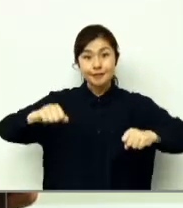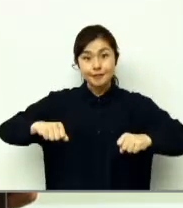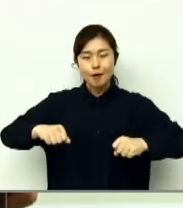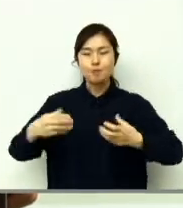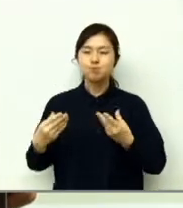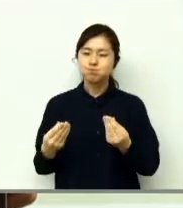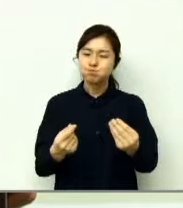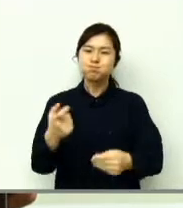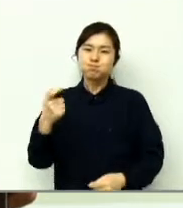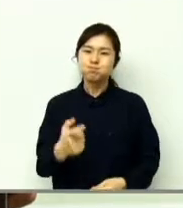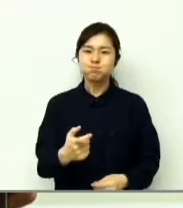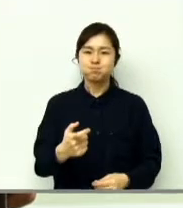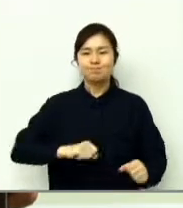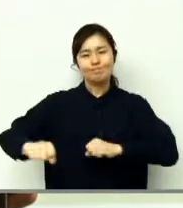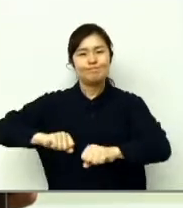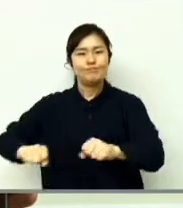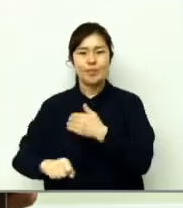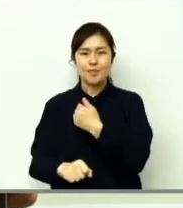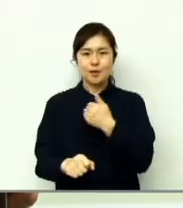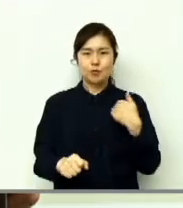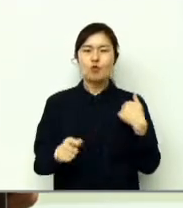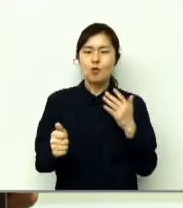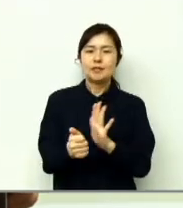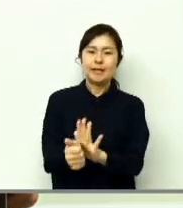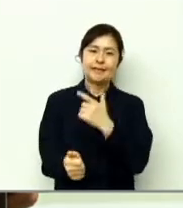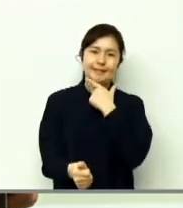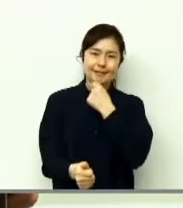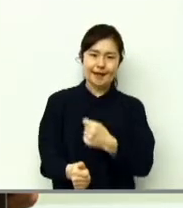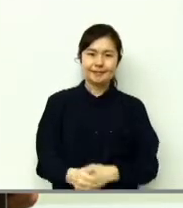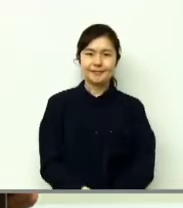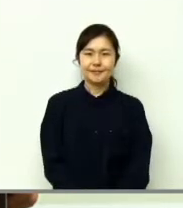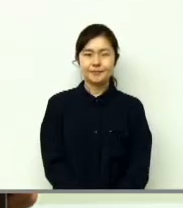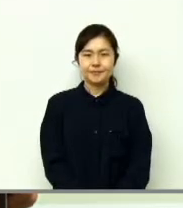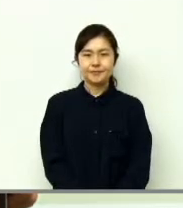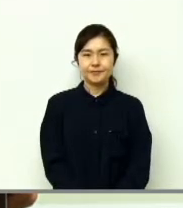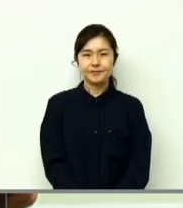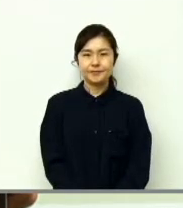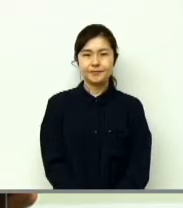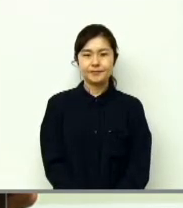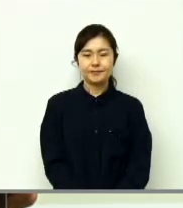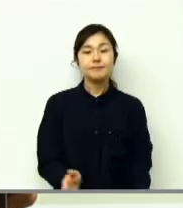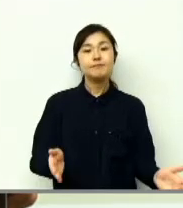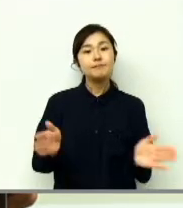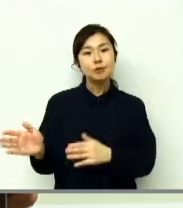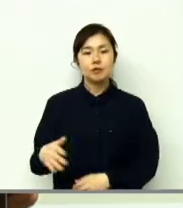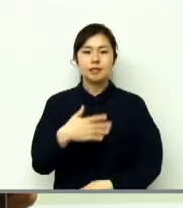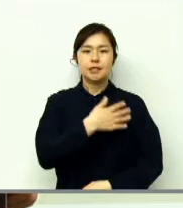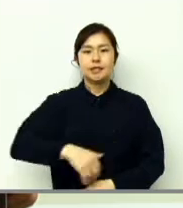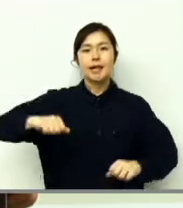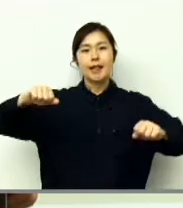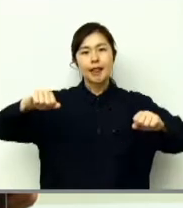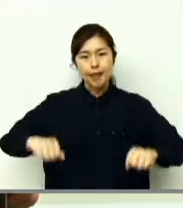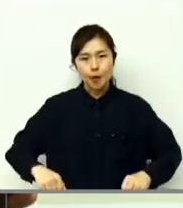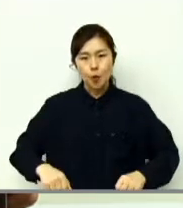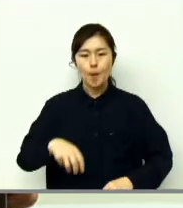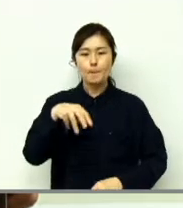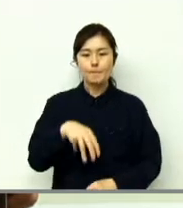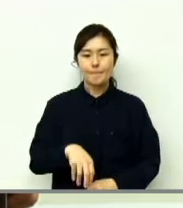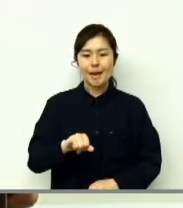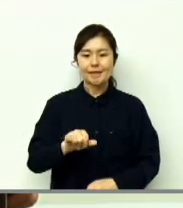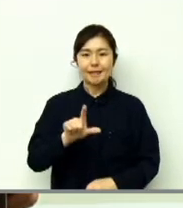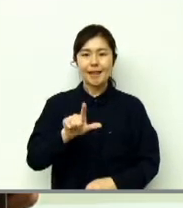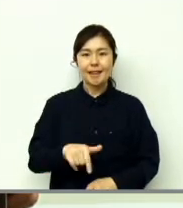するまちづくりを目指していこうというものでございます。また健康マイレージといったスマートウェルネス埼玉を通じまして